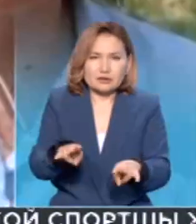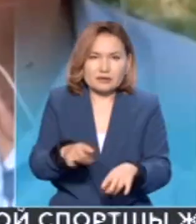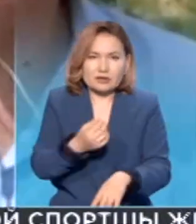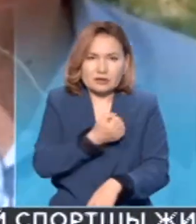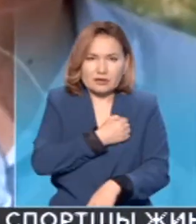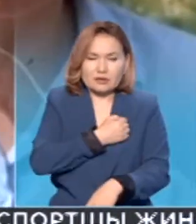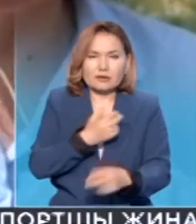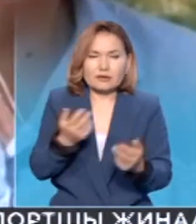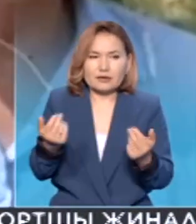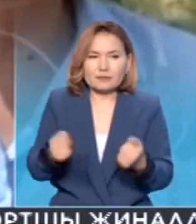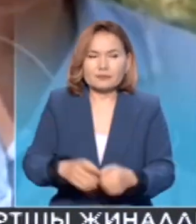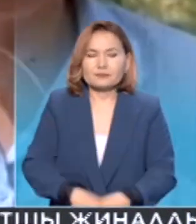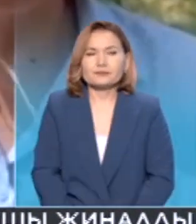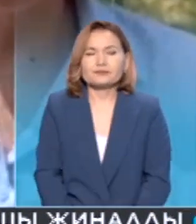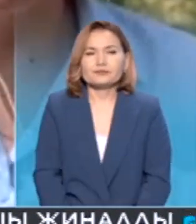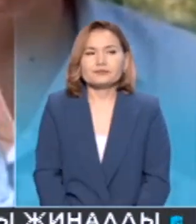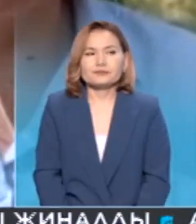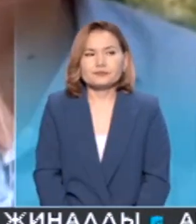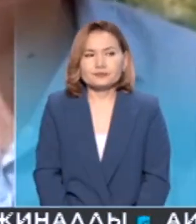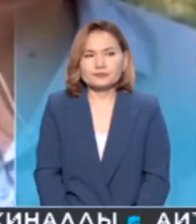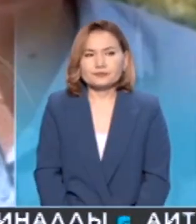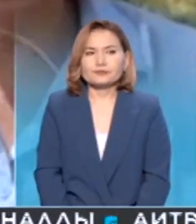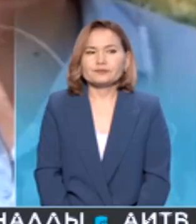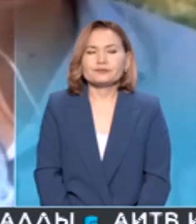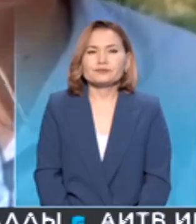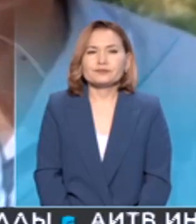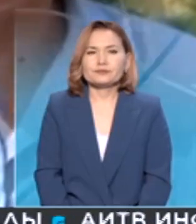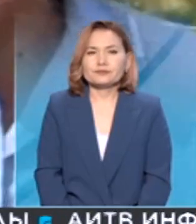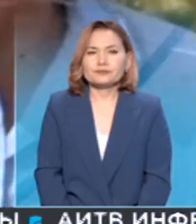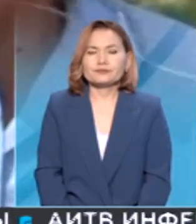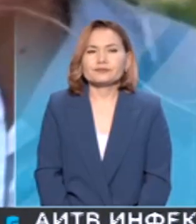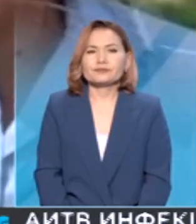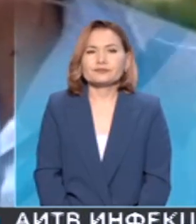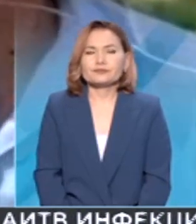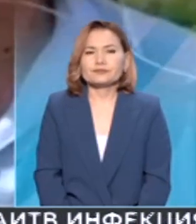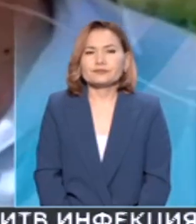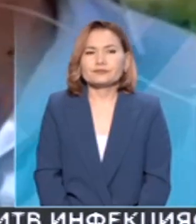Рахмет. Маңғыстау өңірінен тікелей байланысқа шыққан әріптесім Аягөз Оралбайқызы.